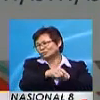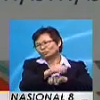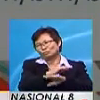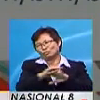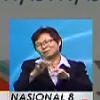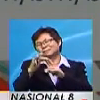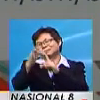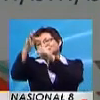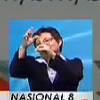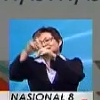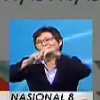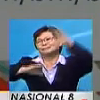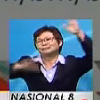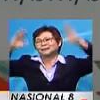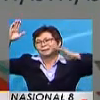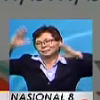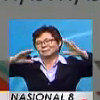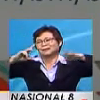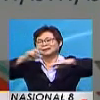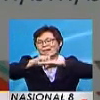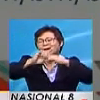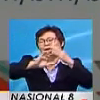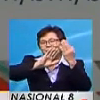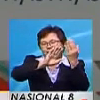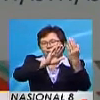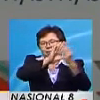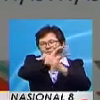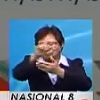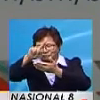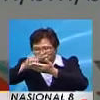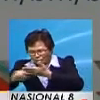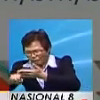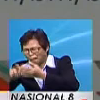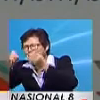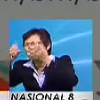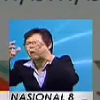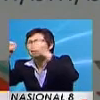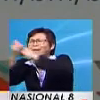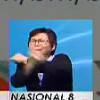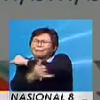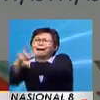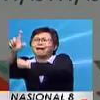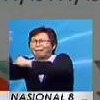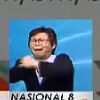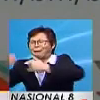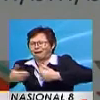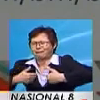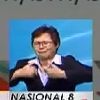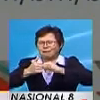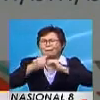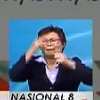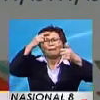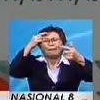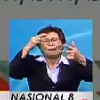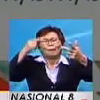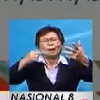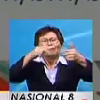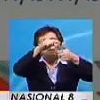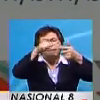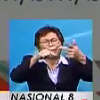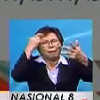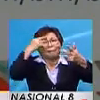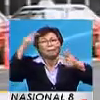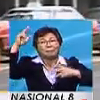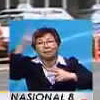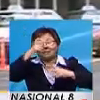eksklusif di negara malah dihadapi dan diteliti banyak negara terdapat pelbagai faktor yang perlu dipertimbangkan